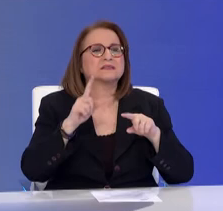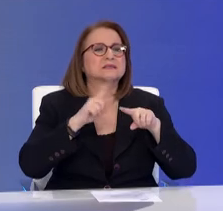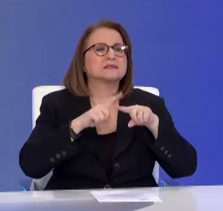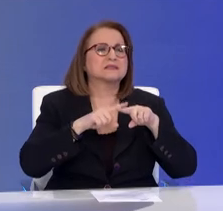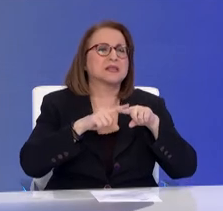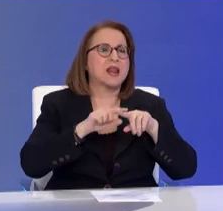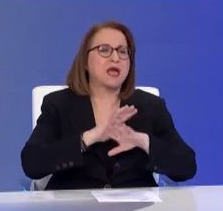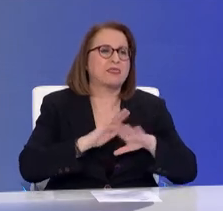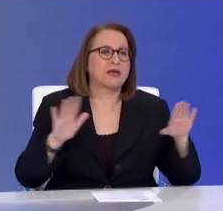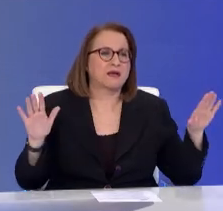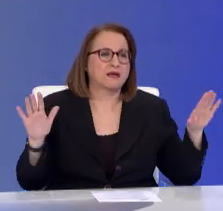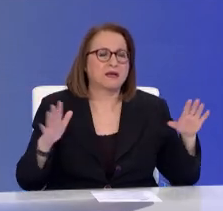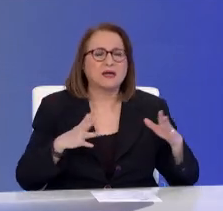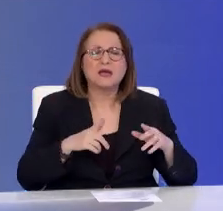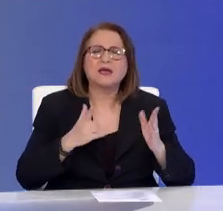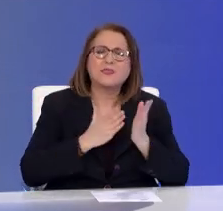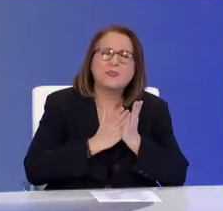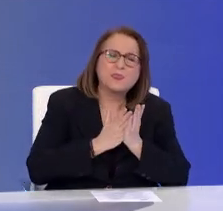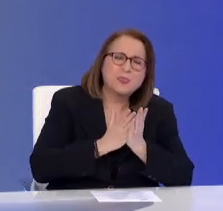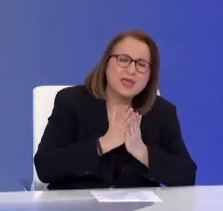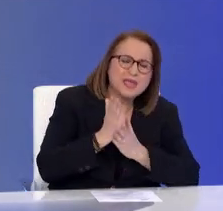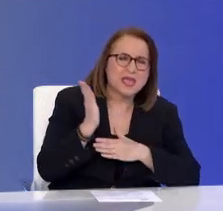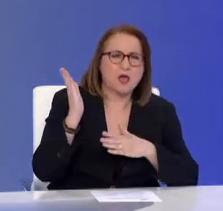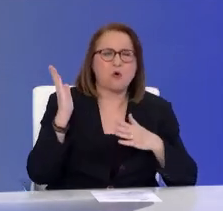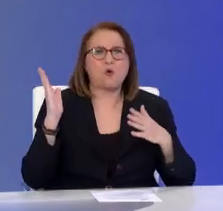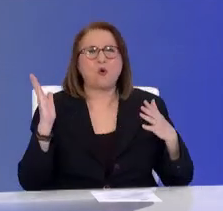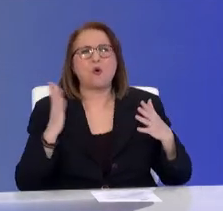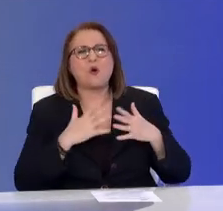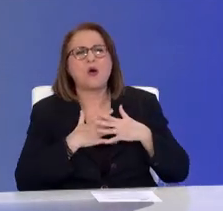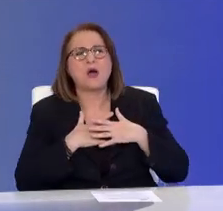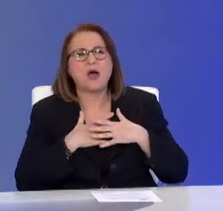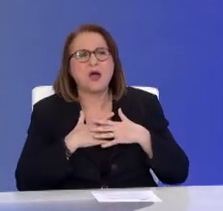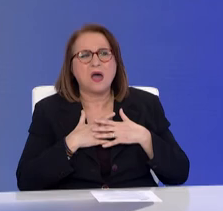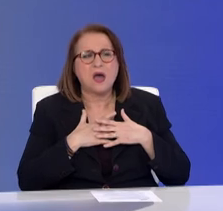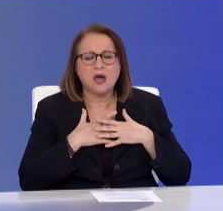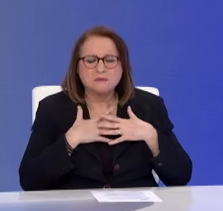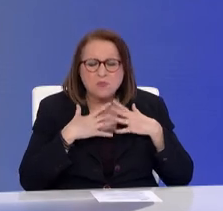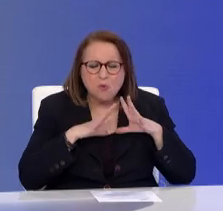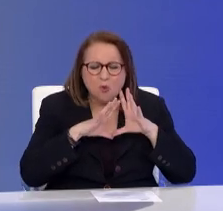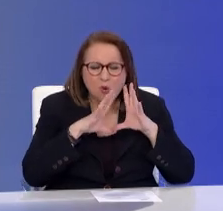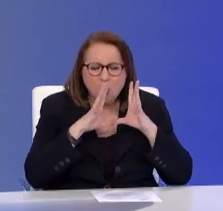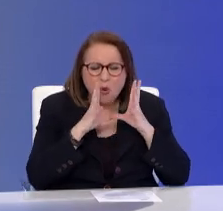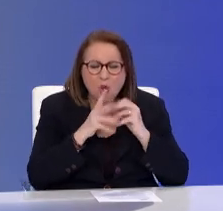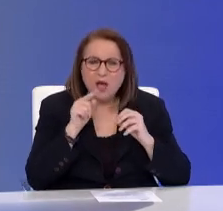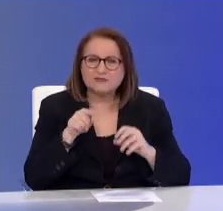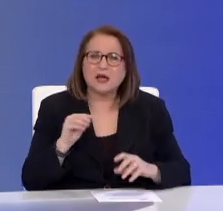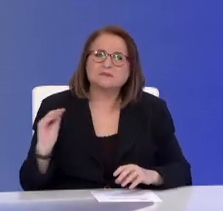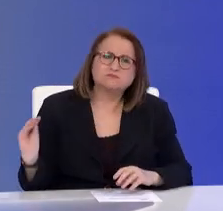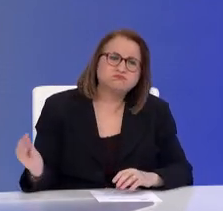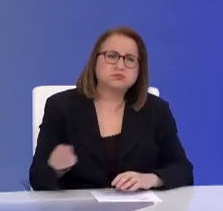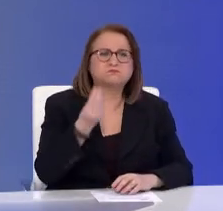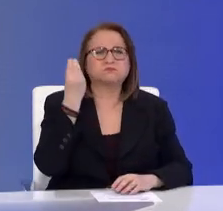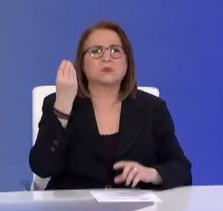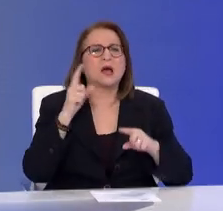η αγάπη για το δίκαιο, όλα αυτά προέρχονται από την Ελλάδα και